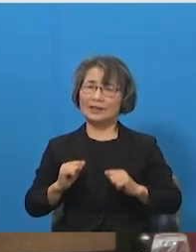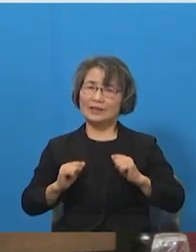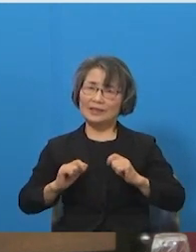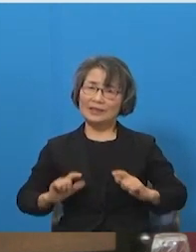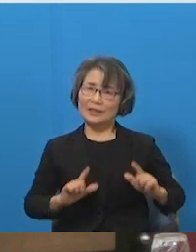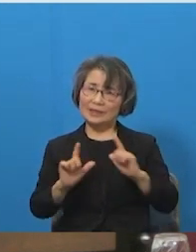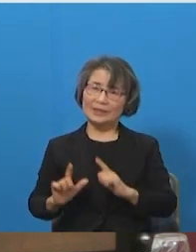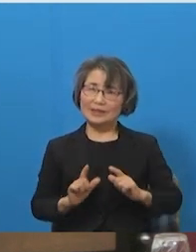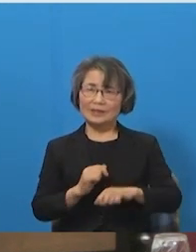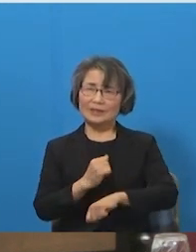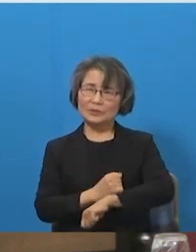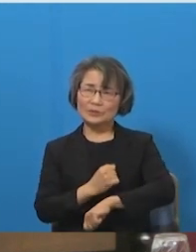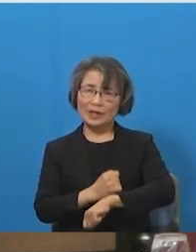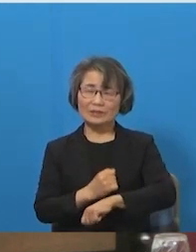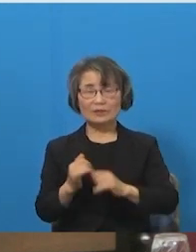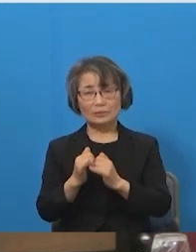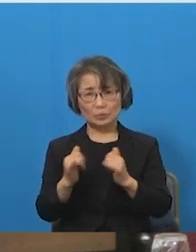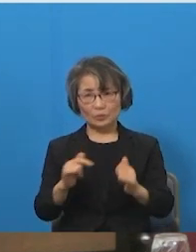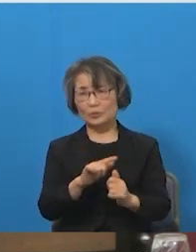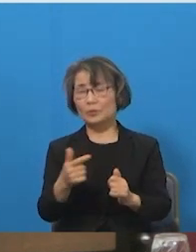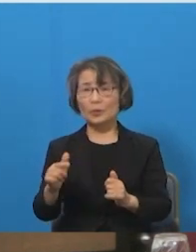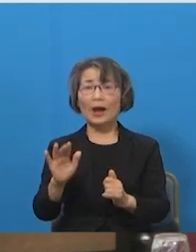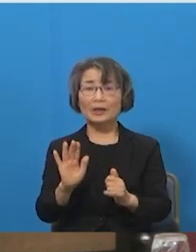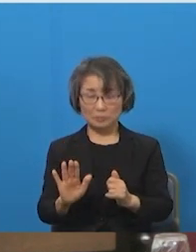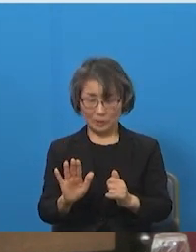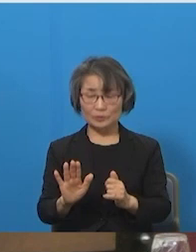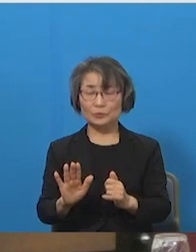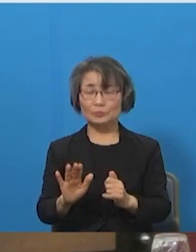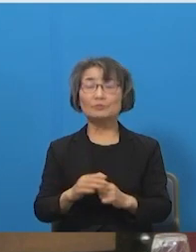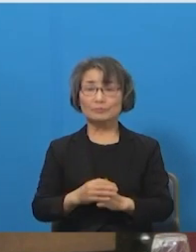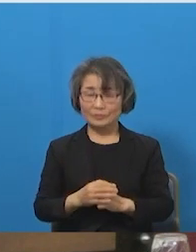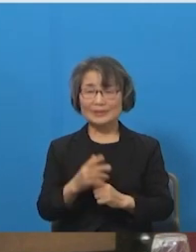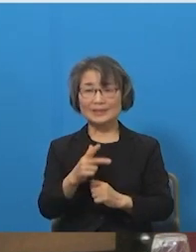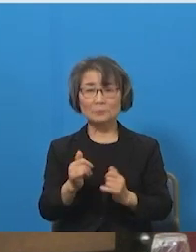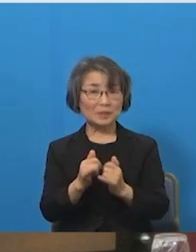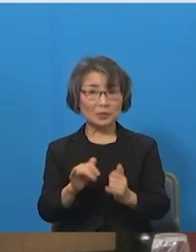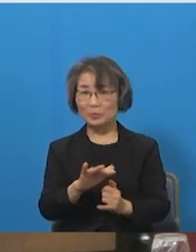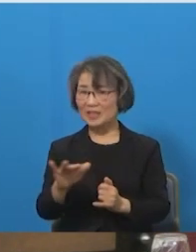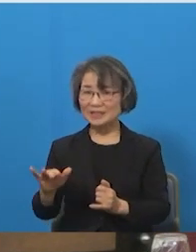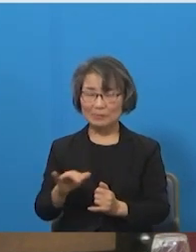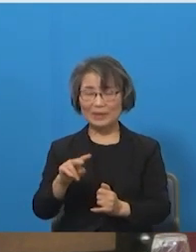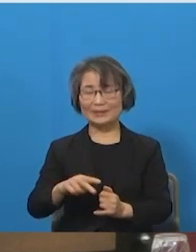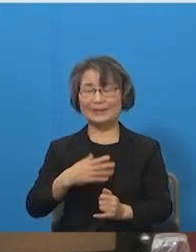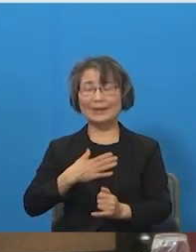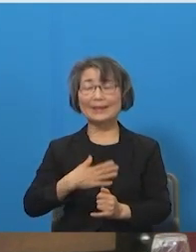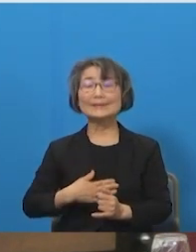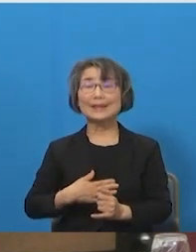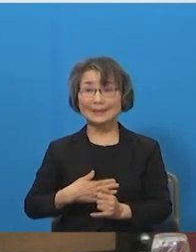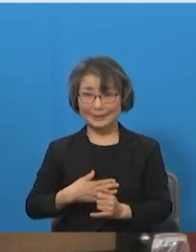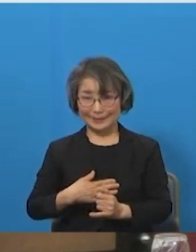面もあります。そのようなことは誰にでも起こり得ることを、市民の皆様にご理解いただくために、